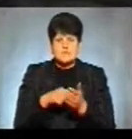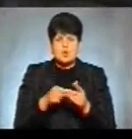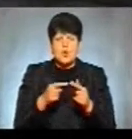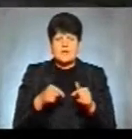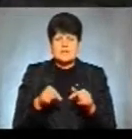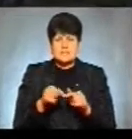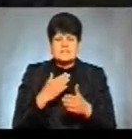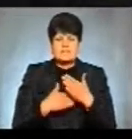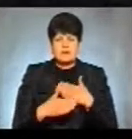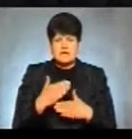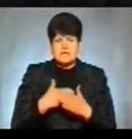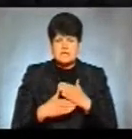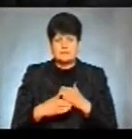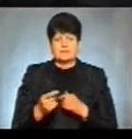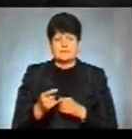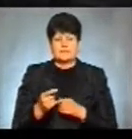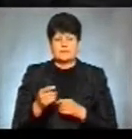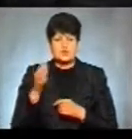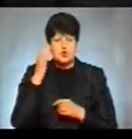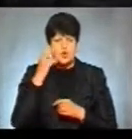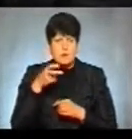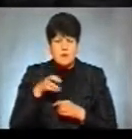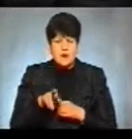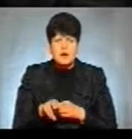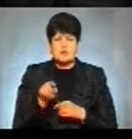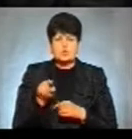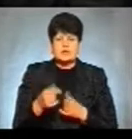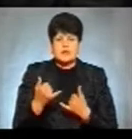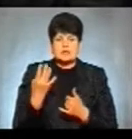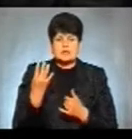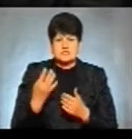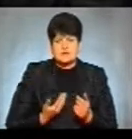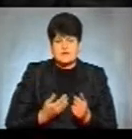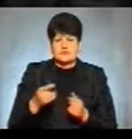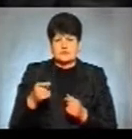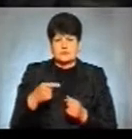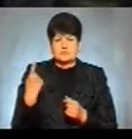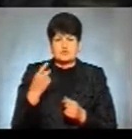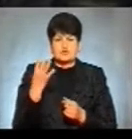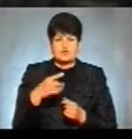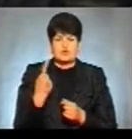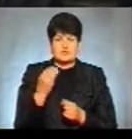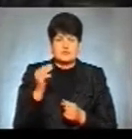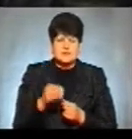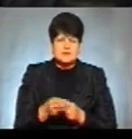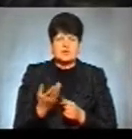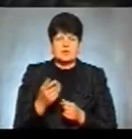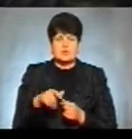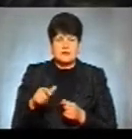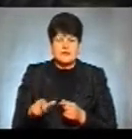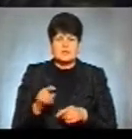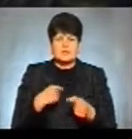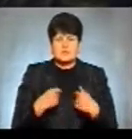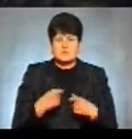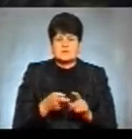В нашій Тернопільській області проживає на сьогоднішній день 41 835 осіб, які постраждали внаслідок аварії.